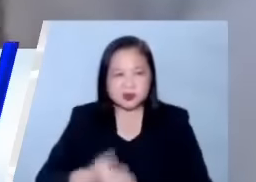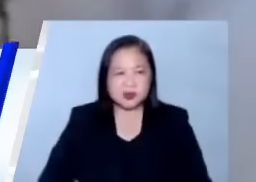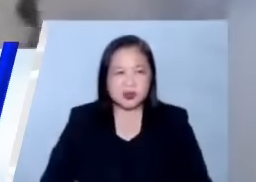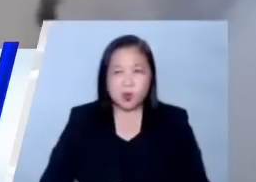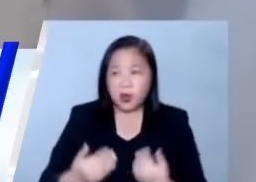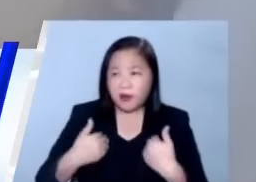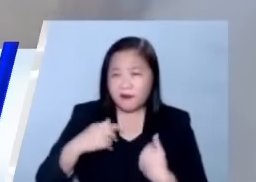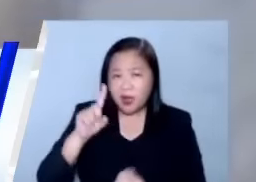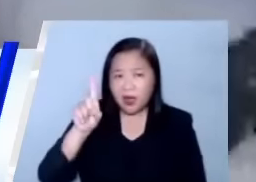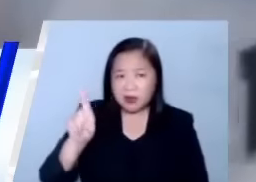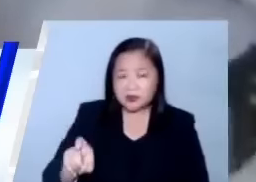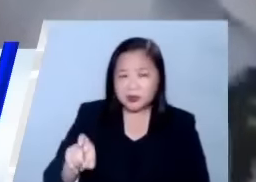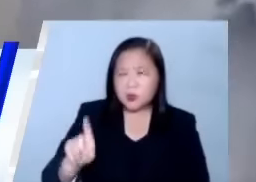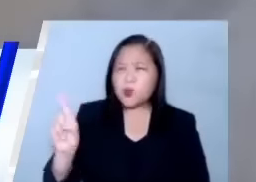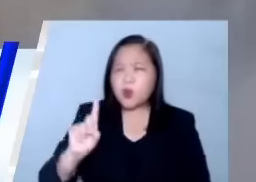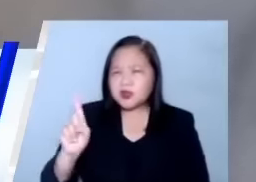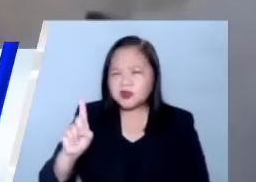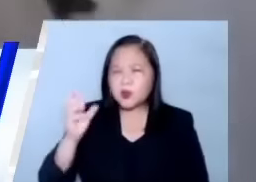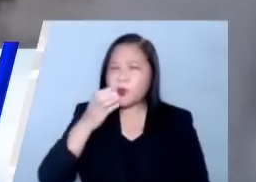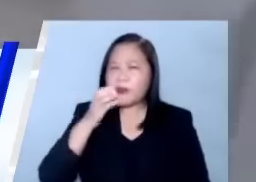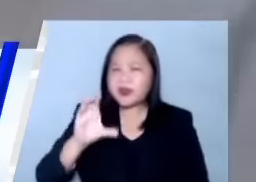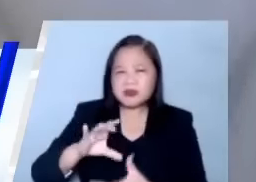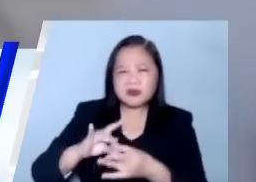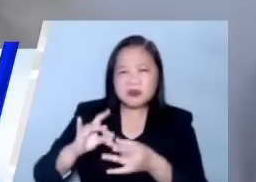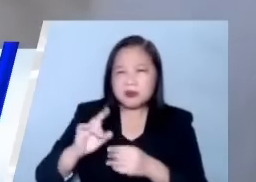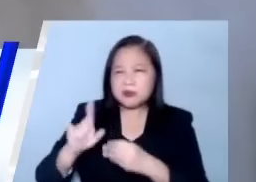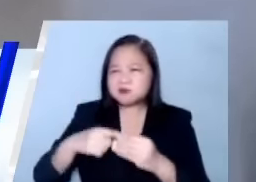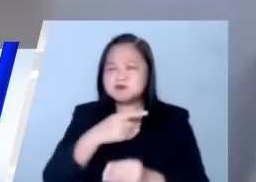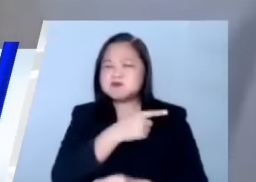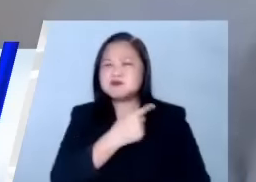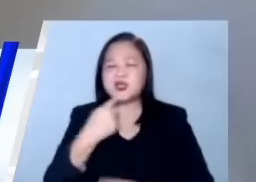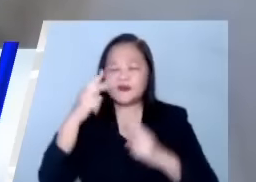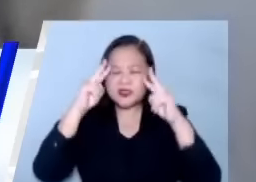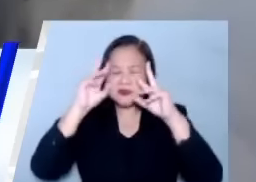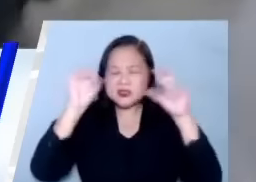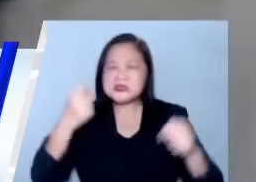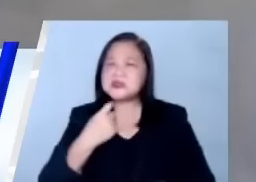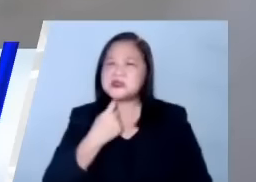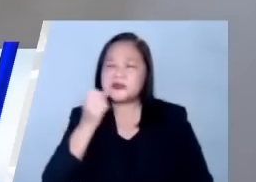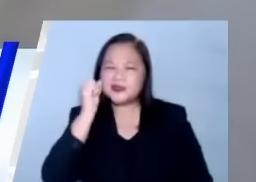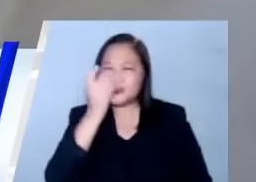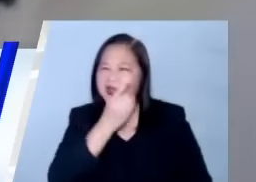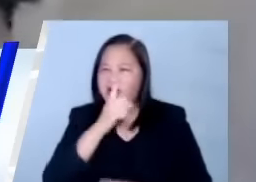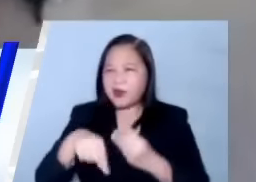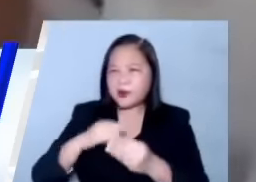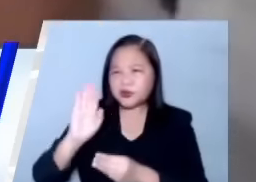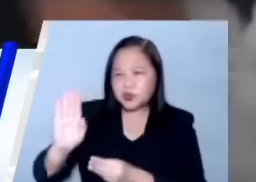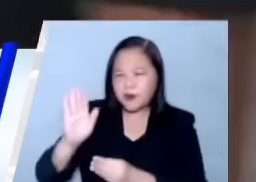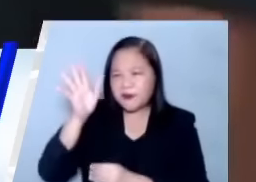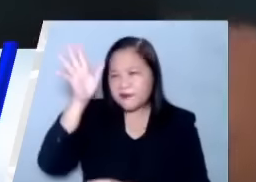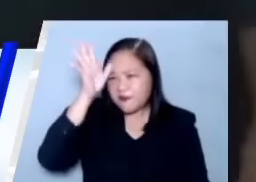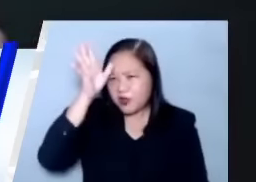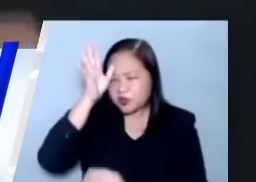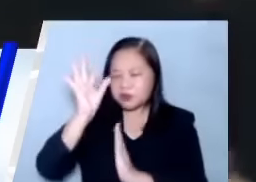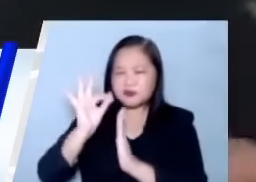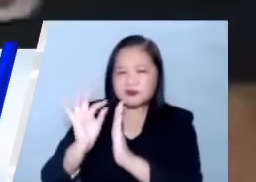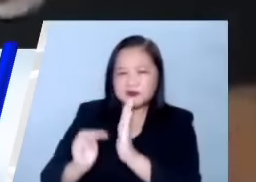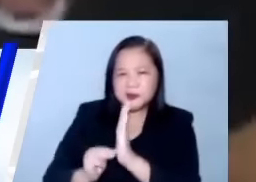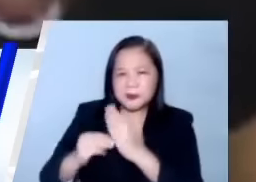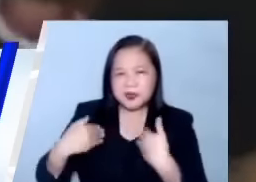ask of your thoughts about the statement made by the Vice President about the remains of your father. I'd rather